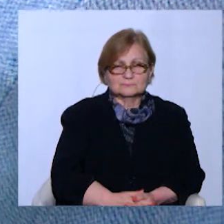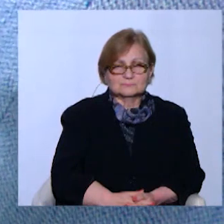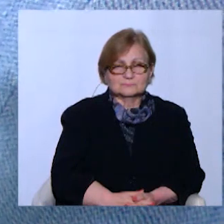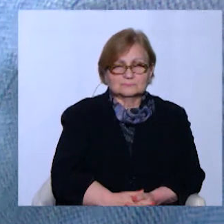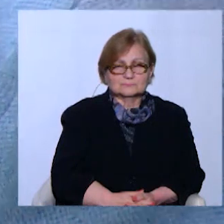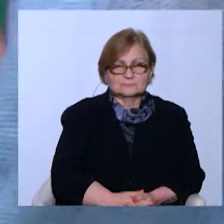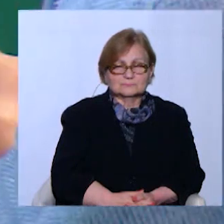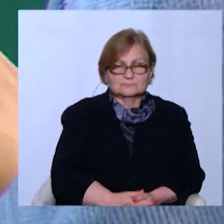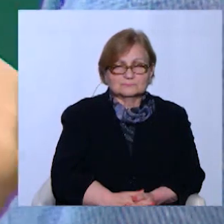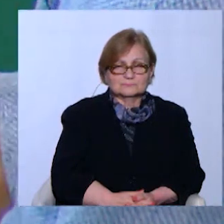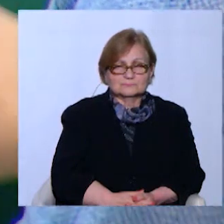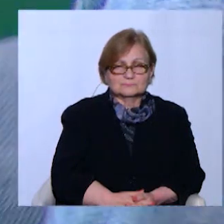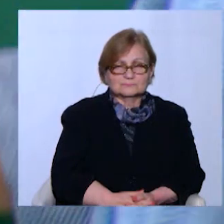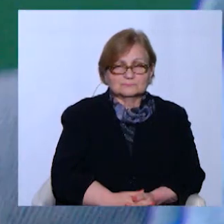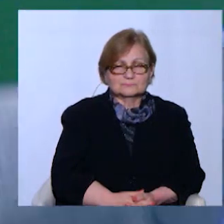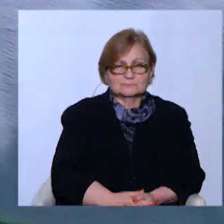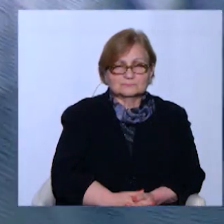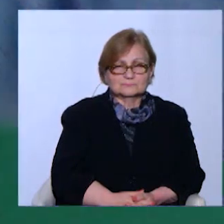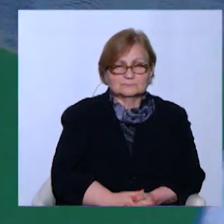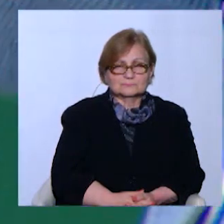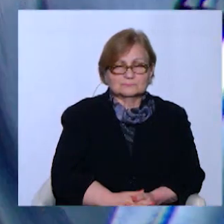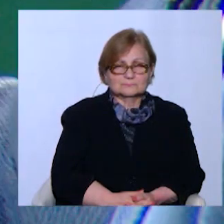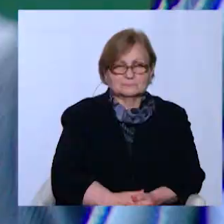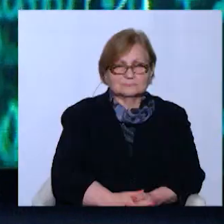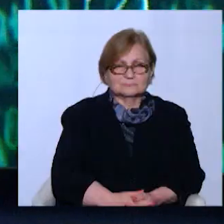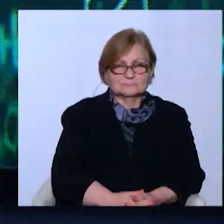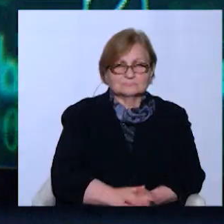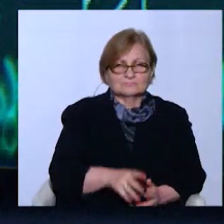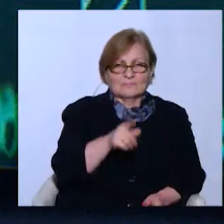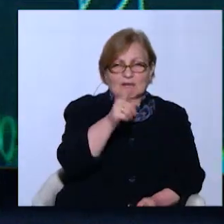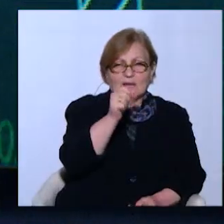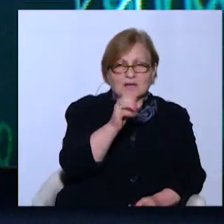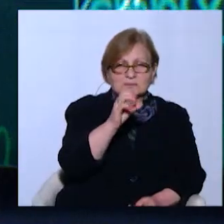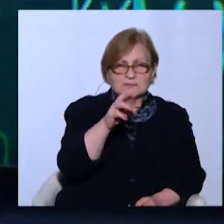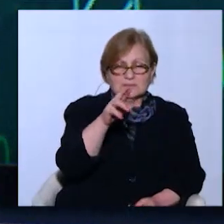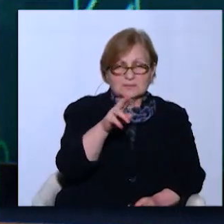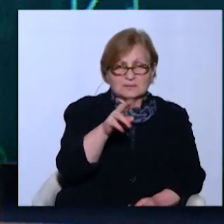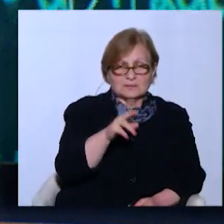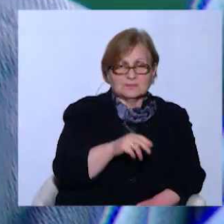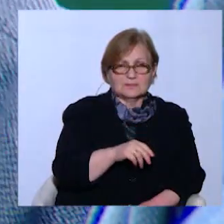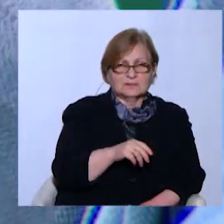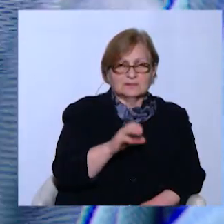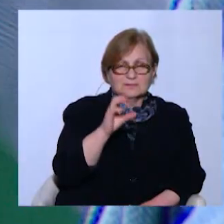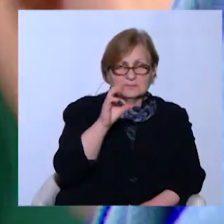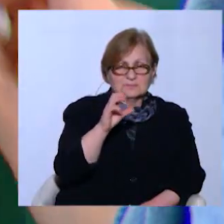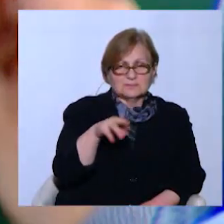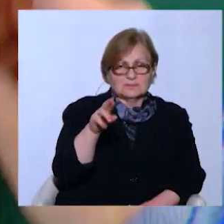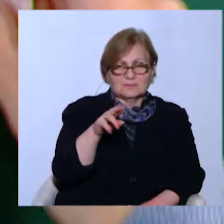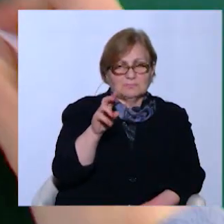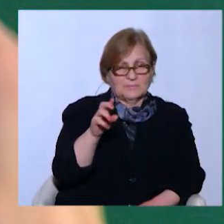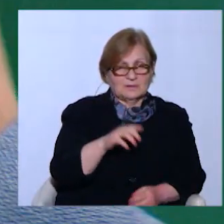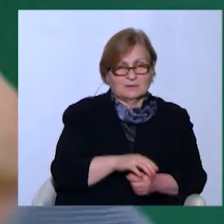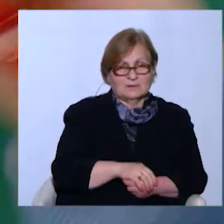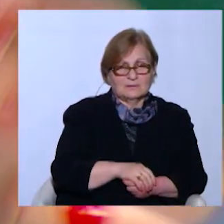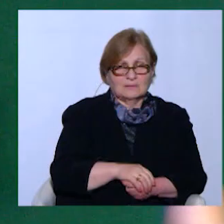ეს დავამაგროთ და მოდით აი ესე დავაწერ რასოებს. ესე იგი ACD და მივიღეთ CDB.